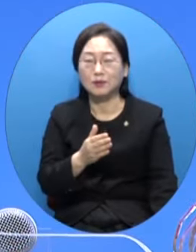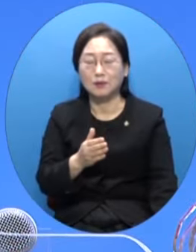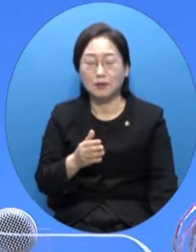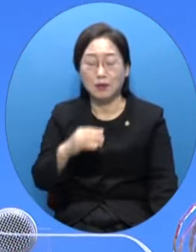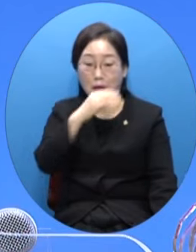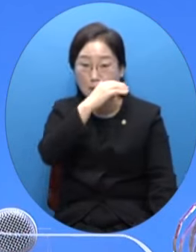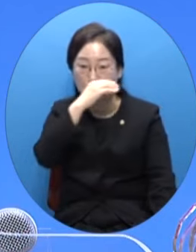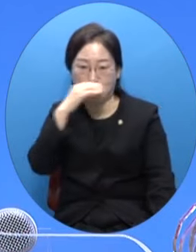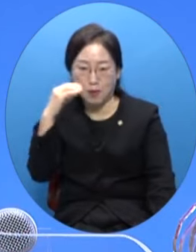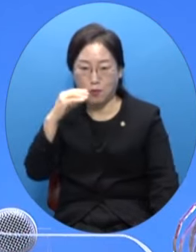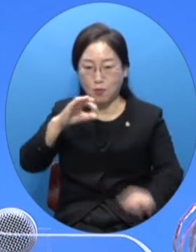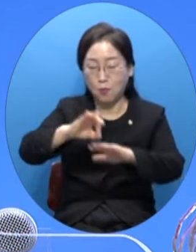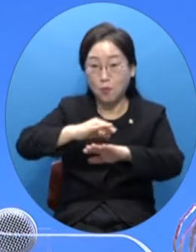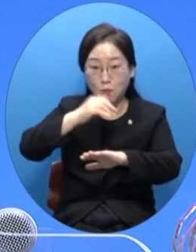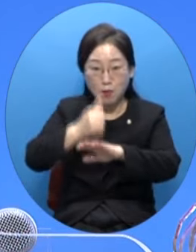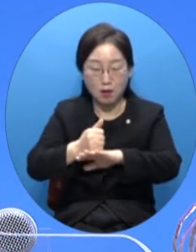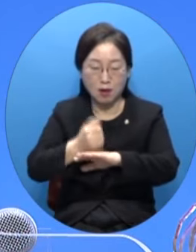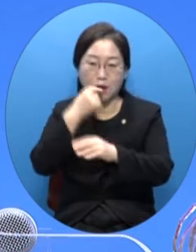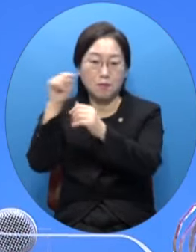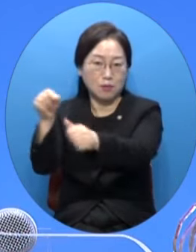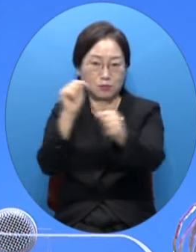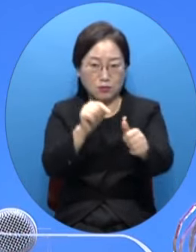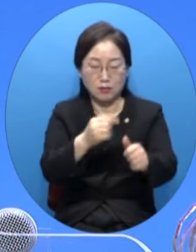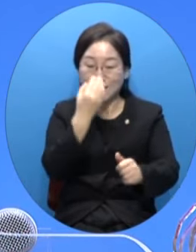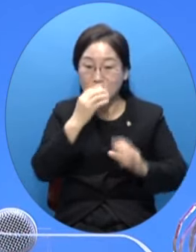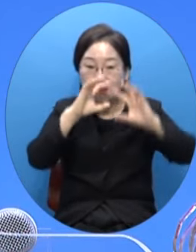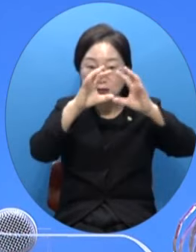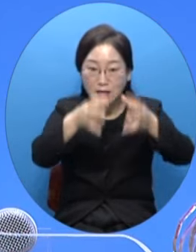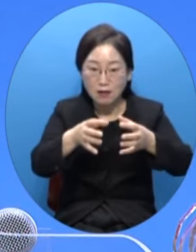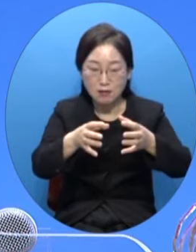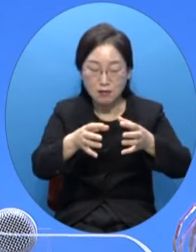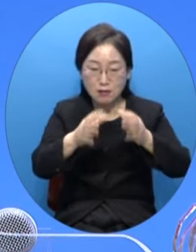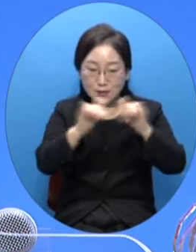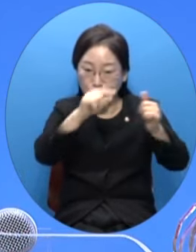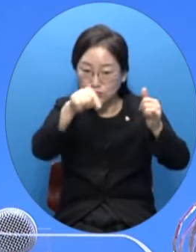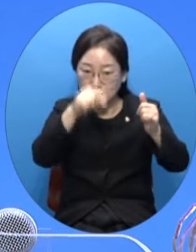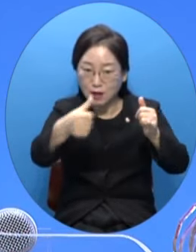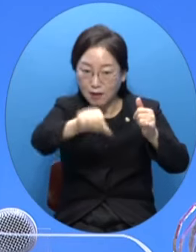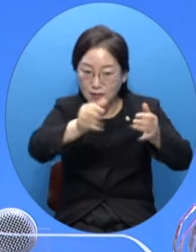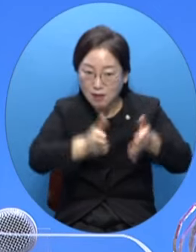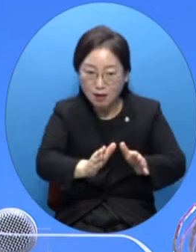바로왕이 모든 이스라엘 자녀들은 남자아이는 태어나면 죽이라 그랬기 때문에